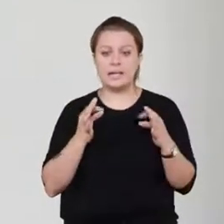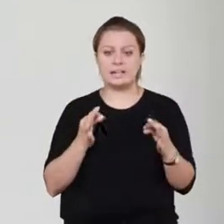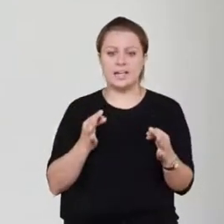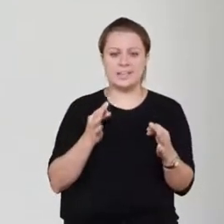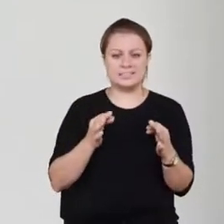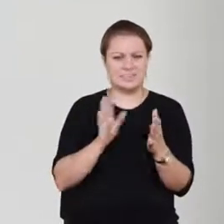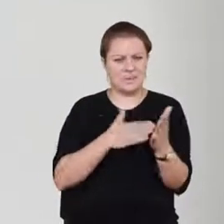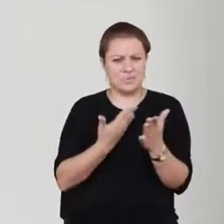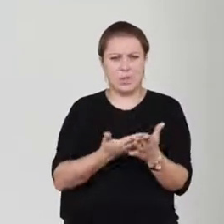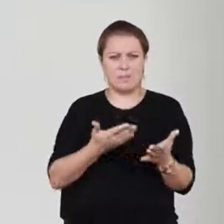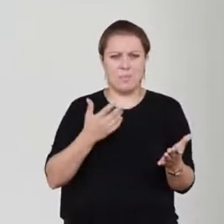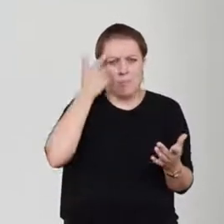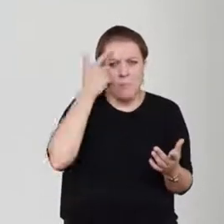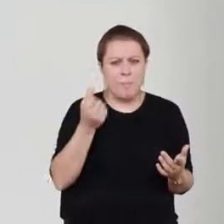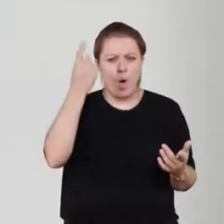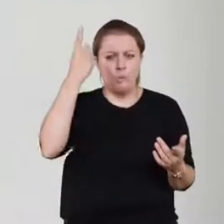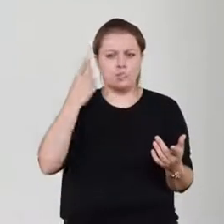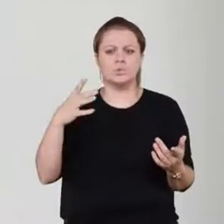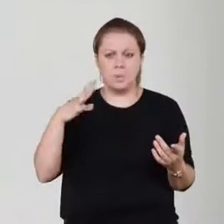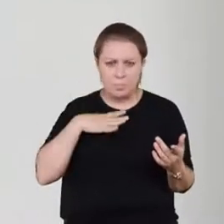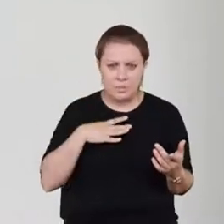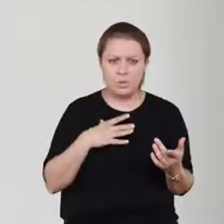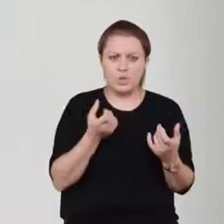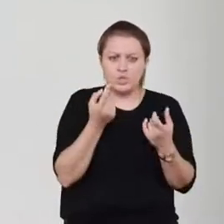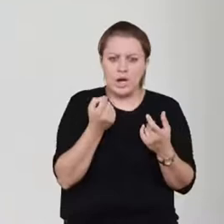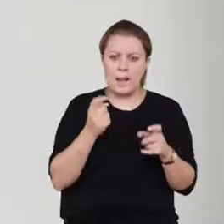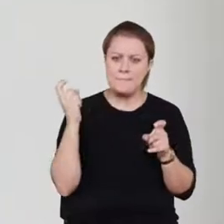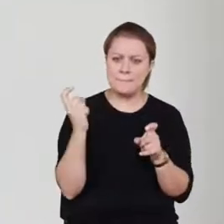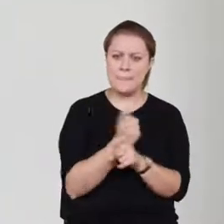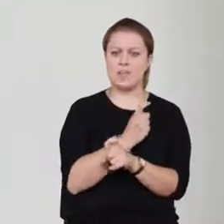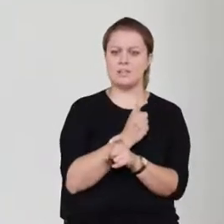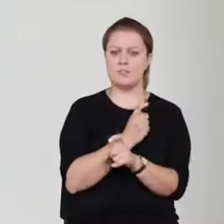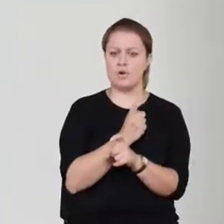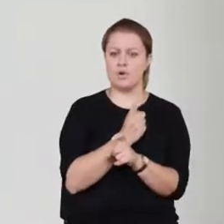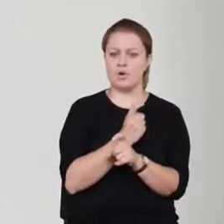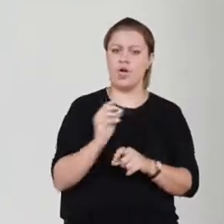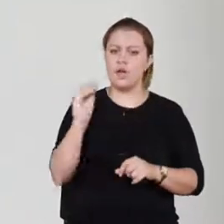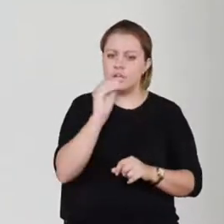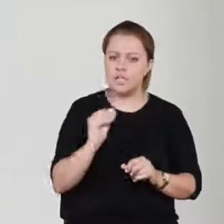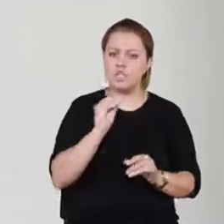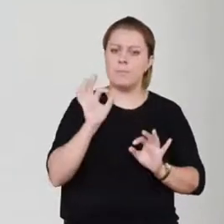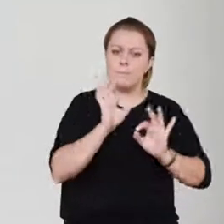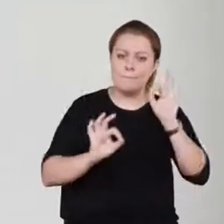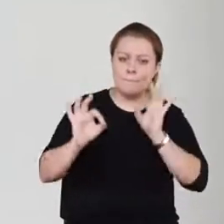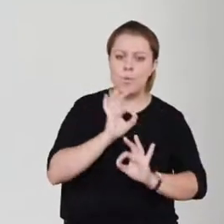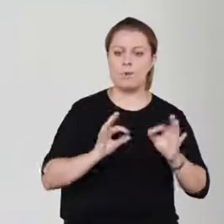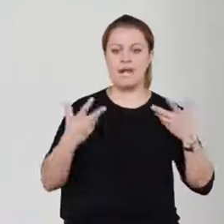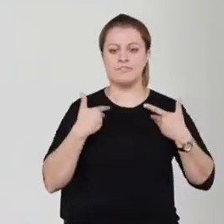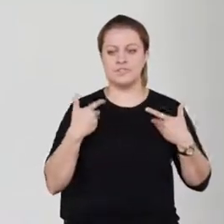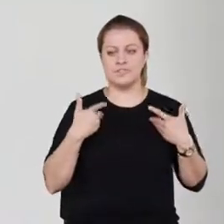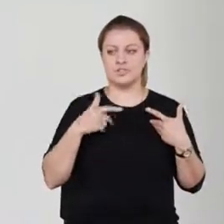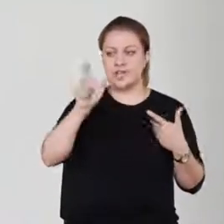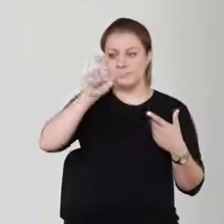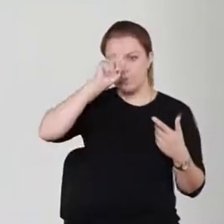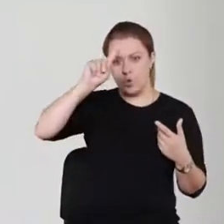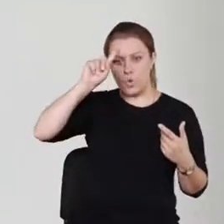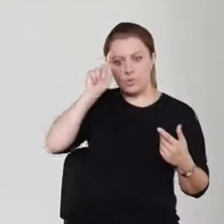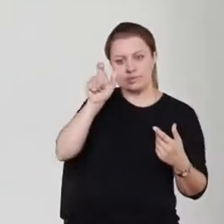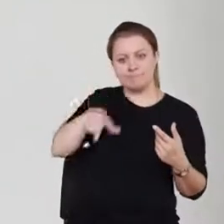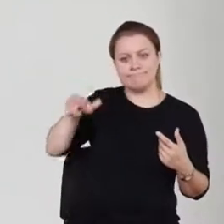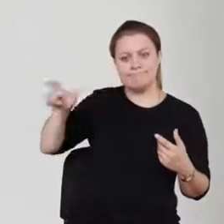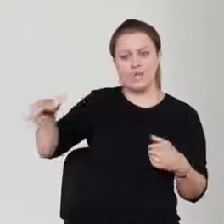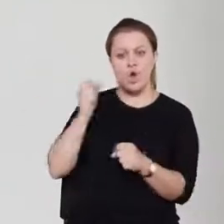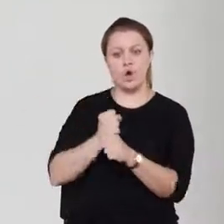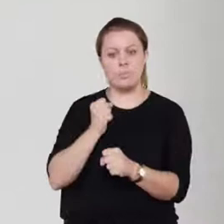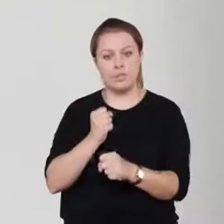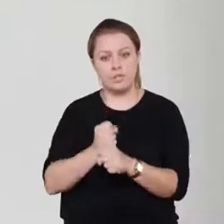takie pomysły na państwo, które jednak będzie trochę bardziej, jeszcze lepiej poprawi życie robotników, czy jednak konflikt pomiędzy właśnie